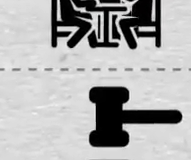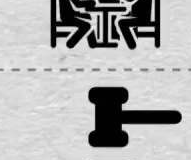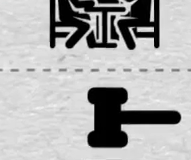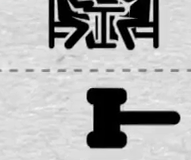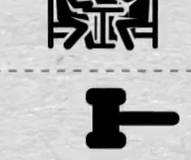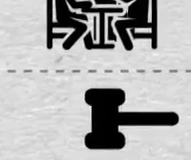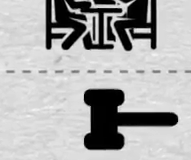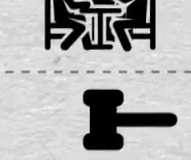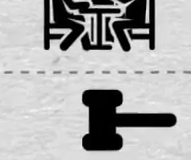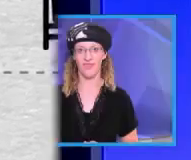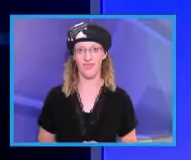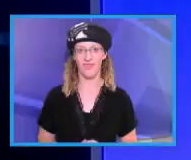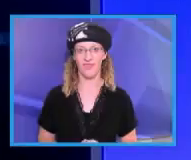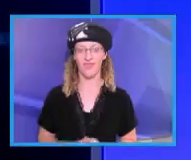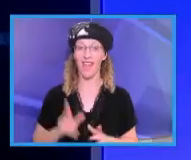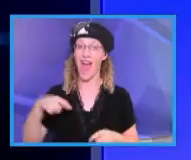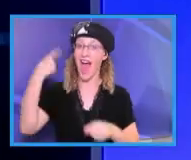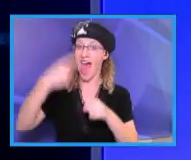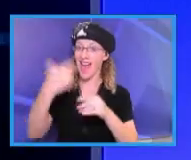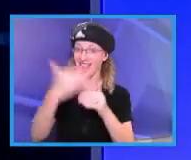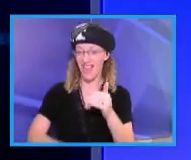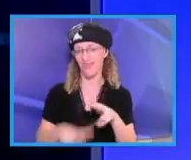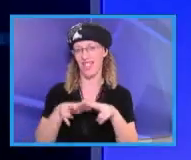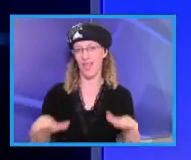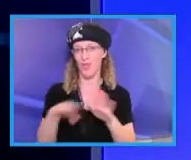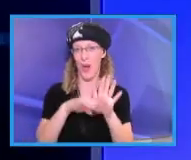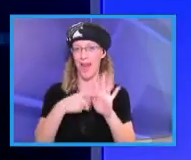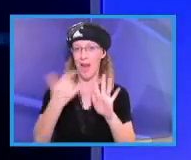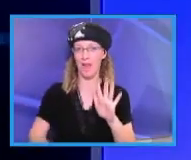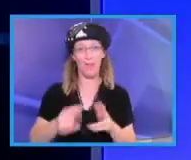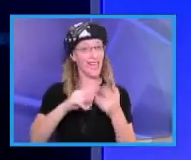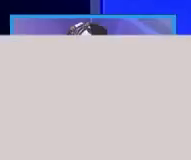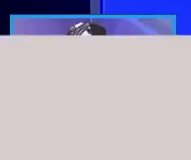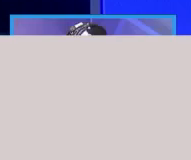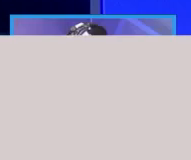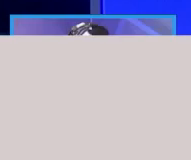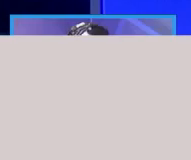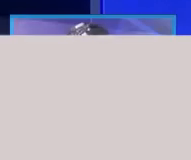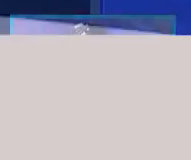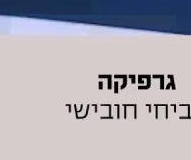עד כאן סטטוס חוק להפעם, להתראות לכם.